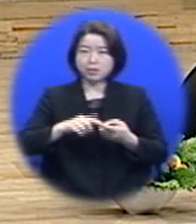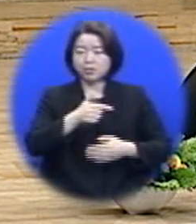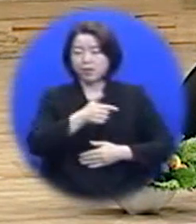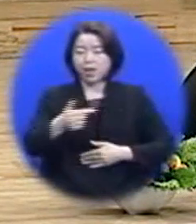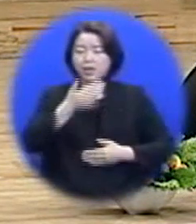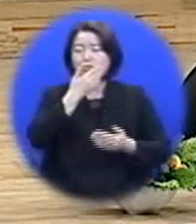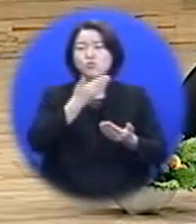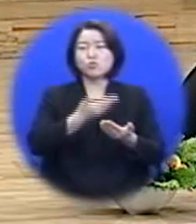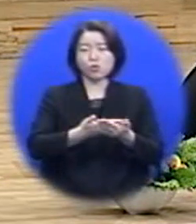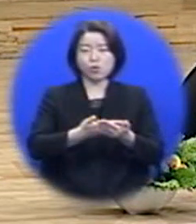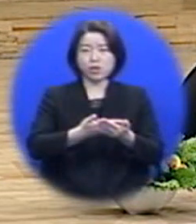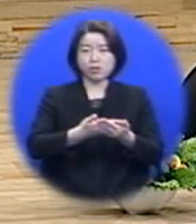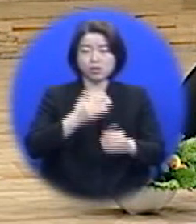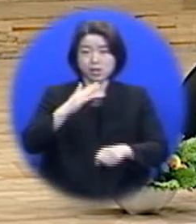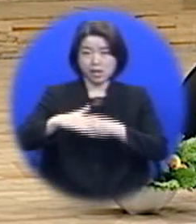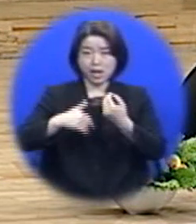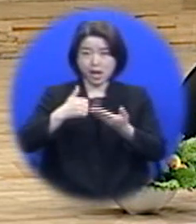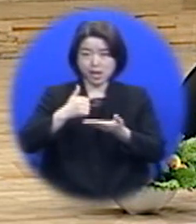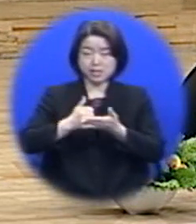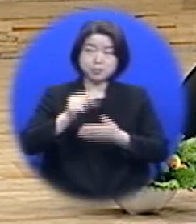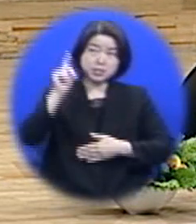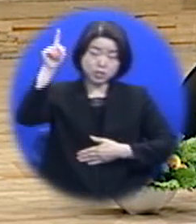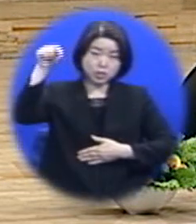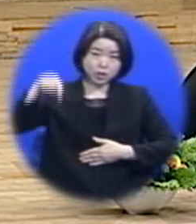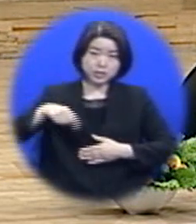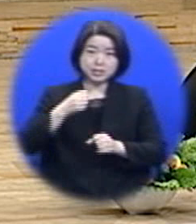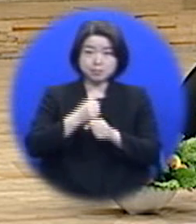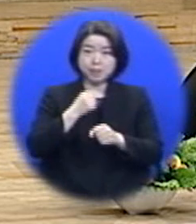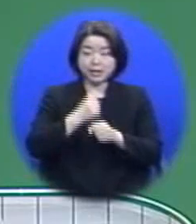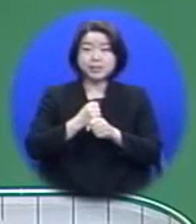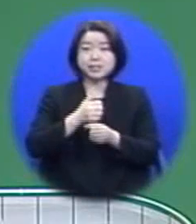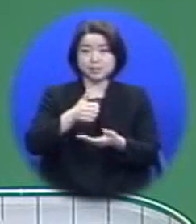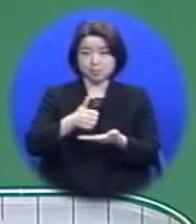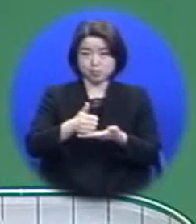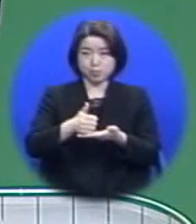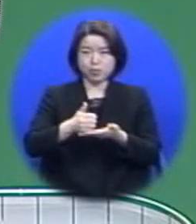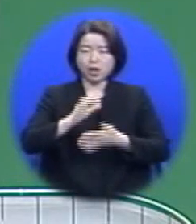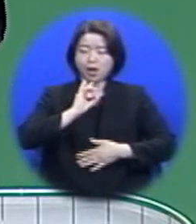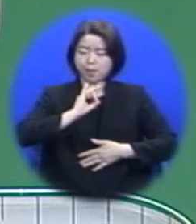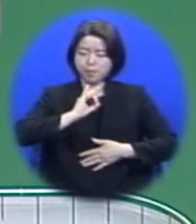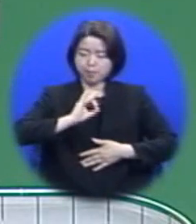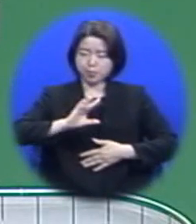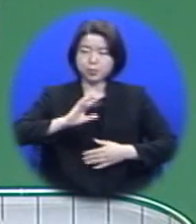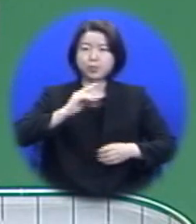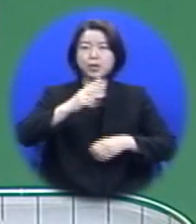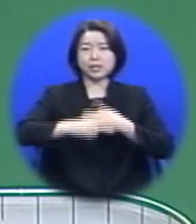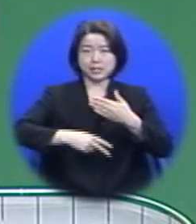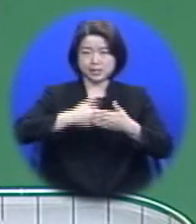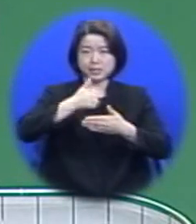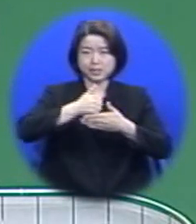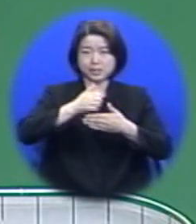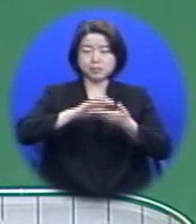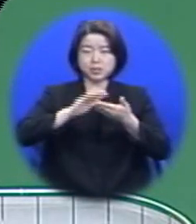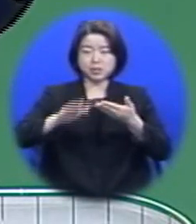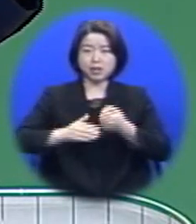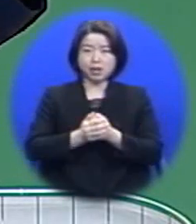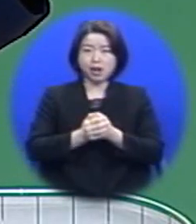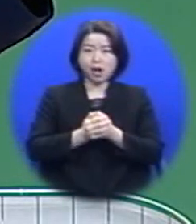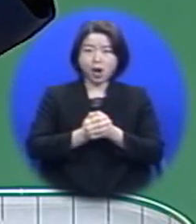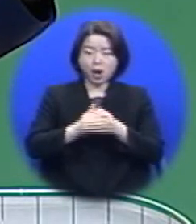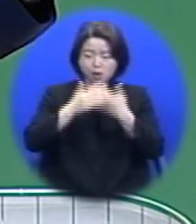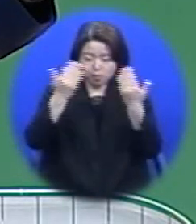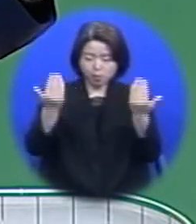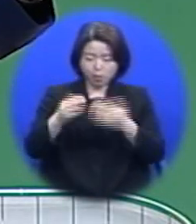중요합니다 하나님은 선지를 창조하신 분이십니다 유일하신 신이십니다 만왕의